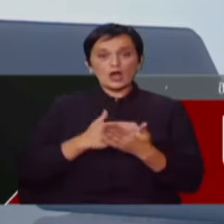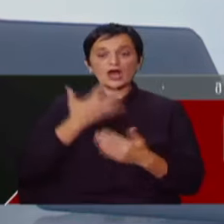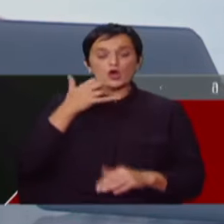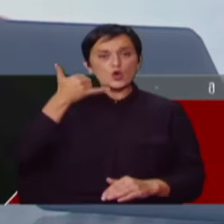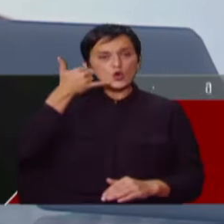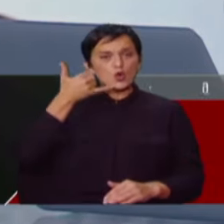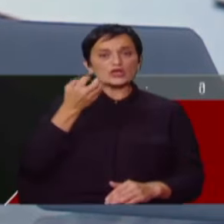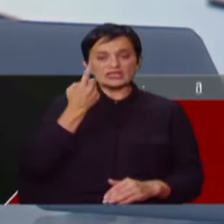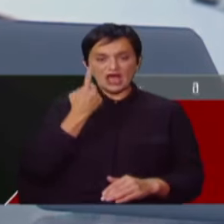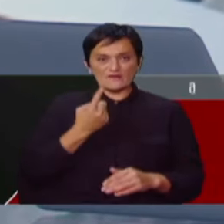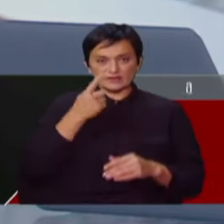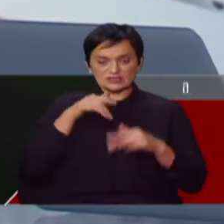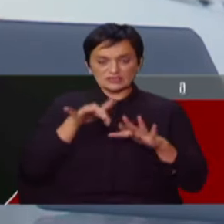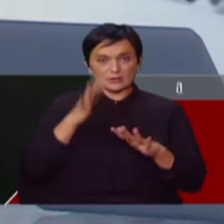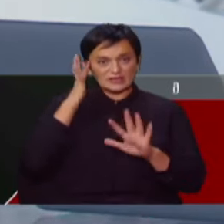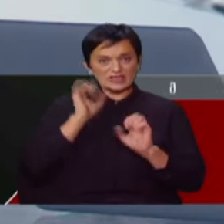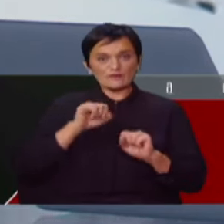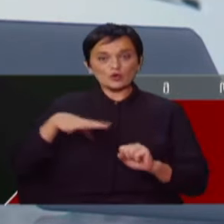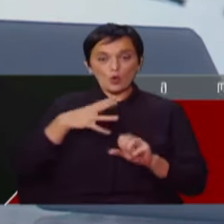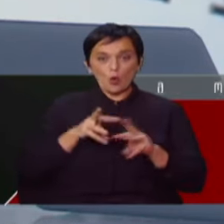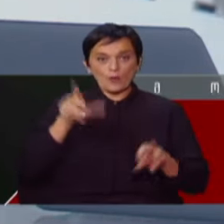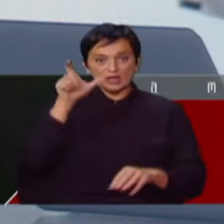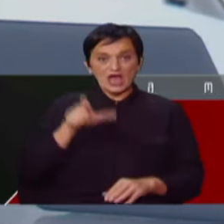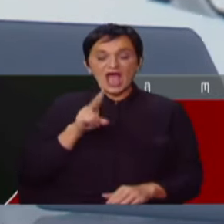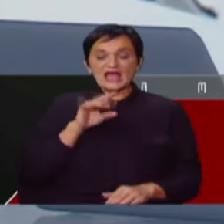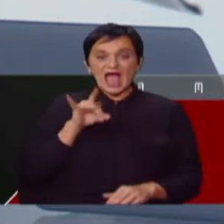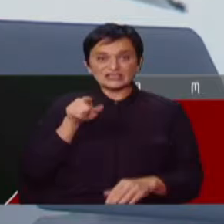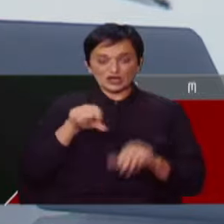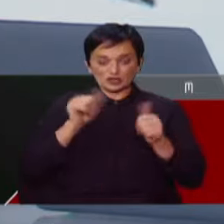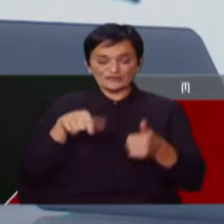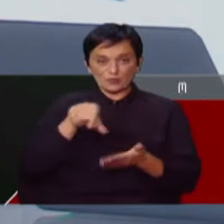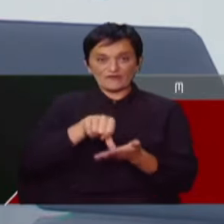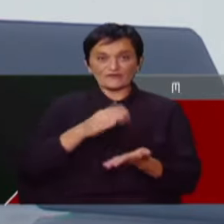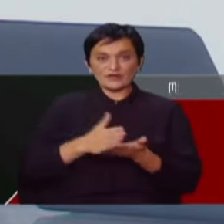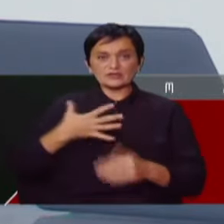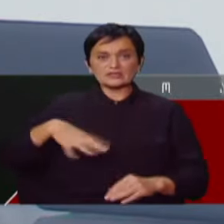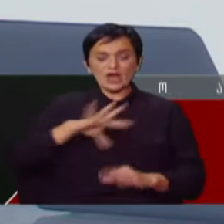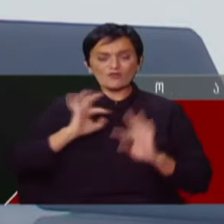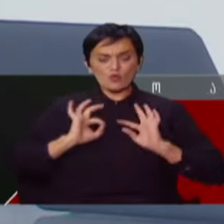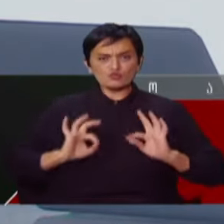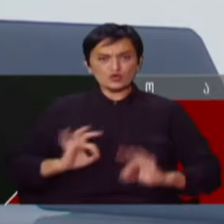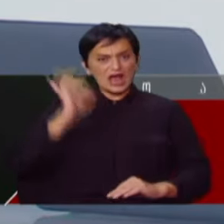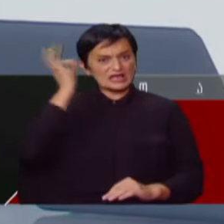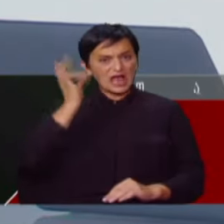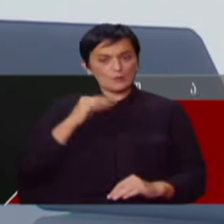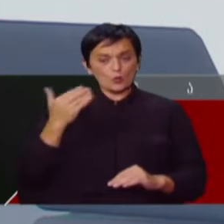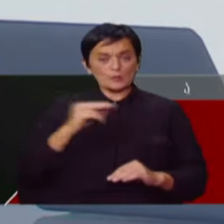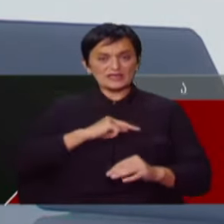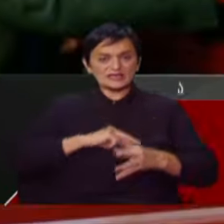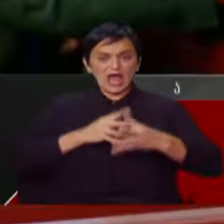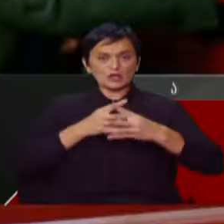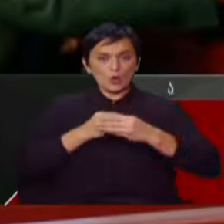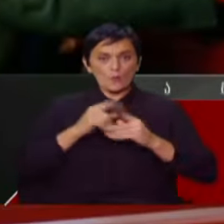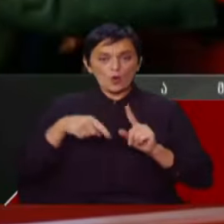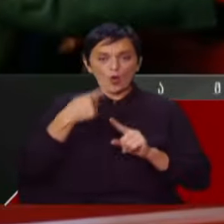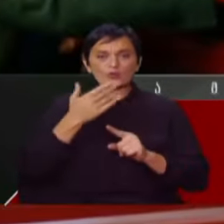Concentrabis Kidevertis, Sakmeronosis, Tavdatsvis, Khopili, Ministri, David Kezerashvili, figurirebs. Sakartvelos prokuraturam, Germanum, Harestan, Tanamshomlobit,